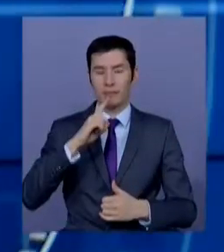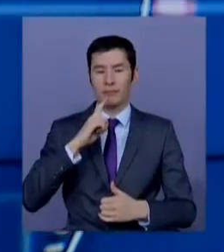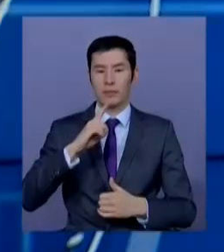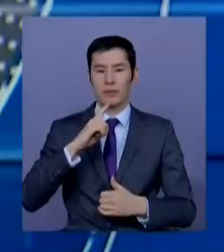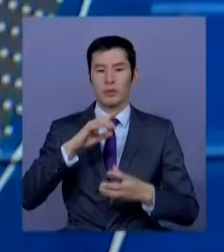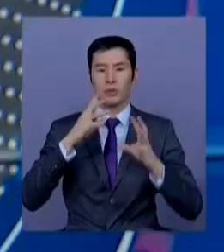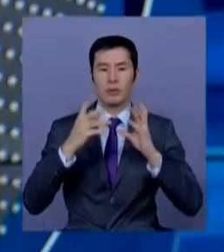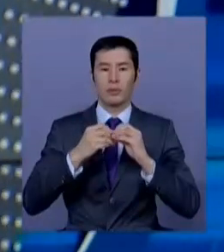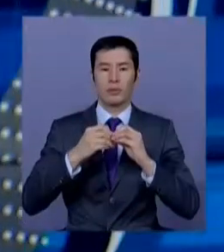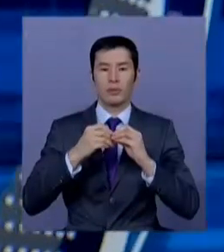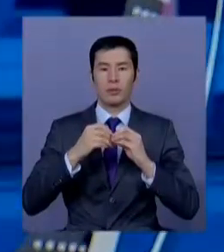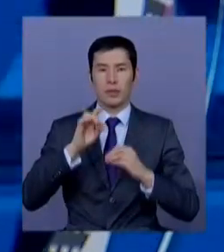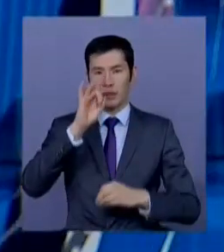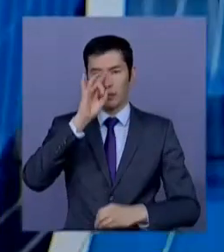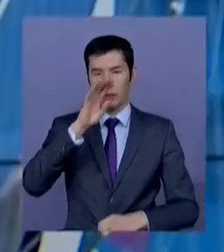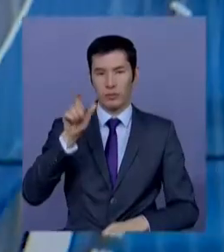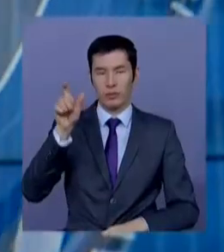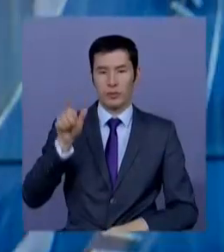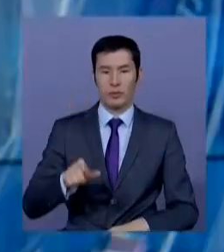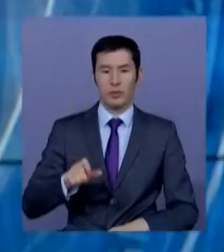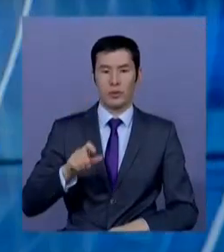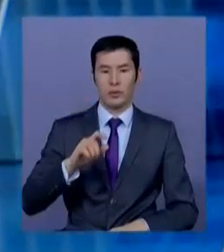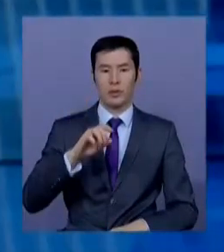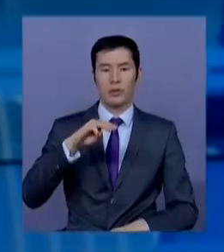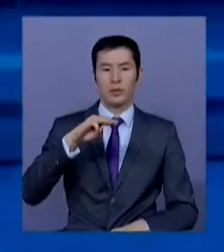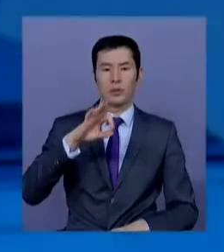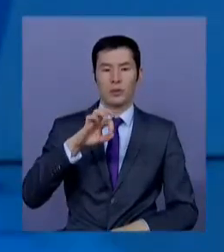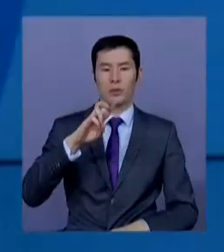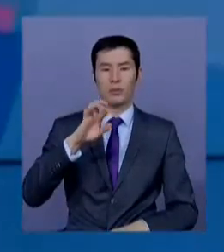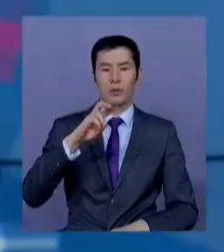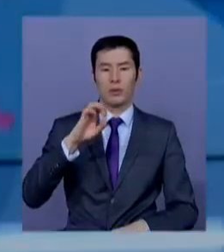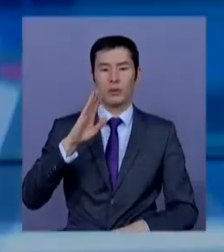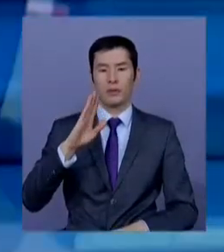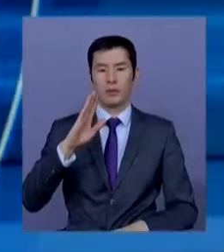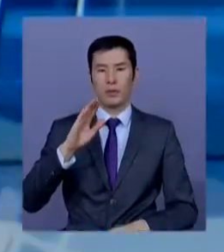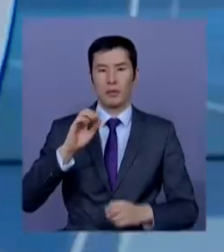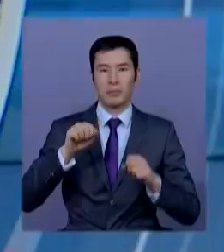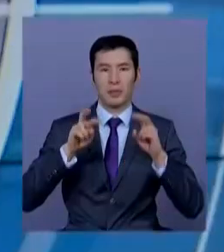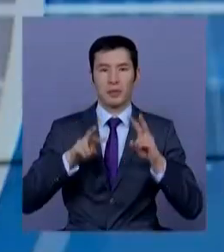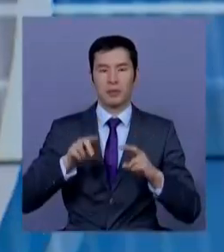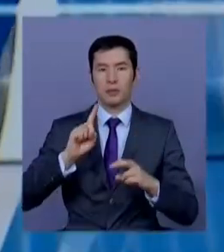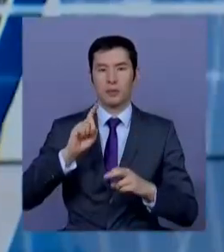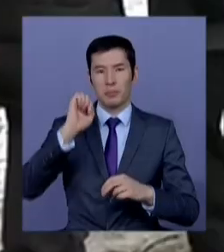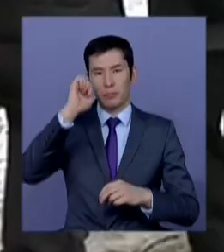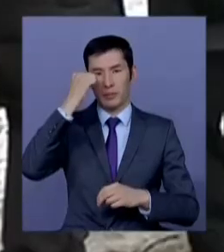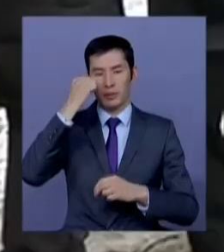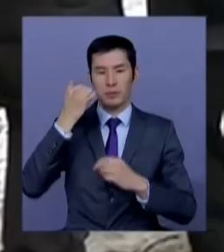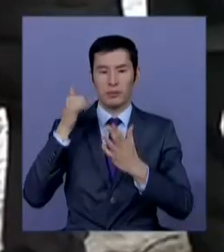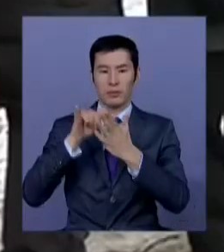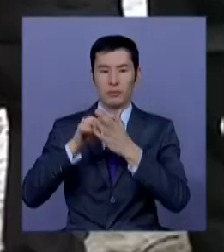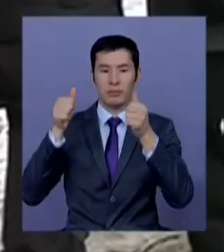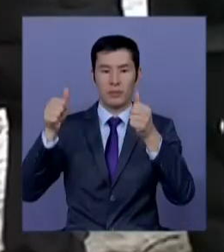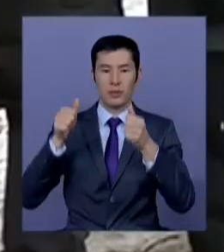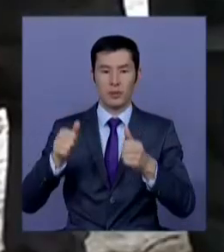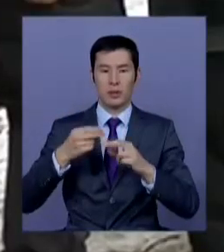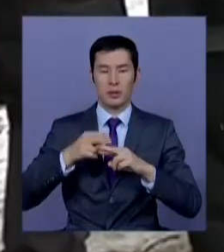өлшеусіз үлес қосқан белгілі қаламгер Төлепберген Тобағабыловтың құрметіне арнайы ескерткіш тақта ашылды. Мемориалдық тақта